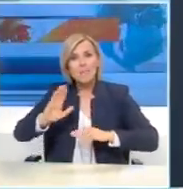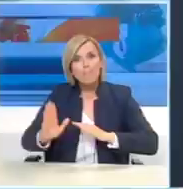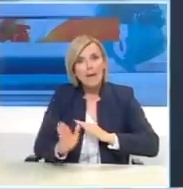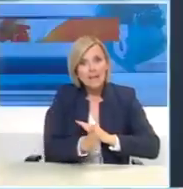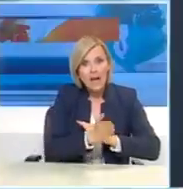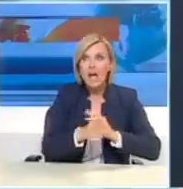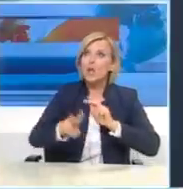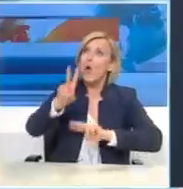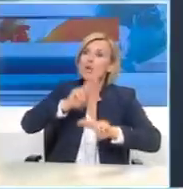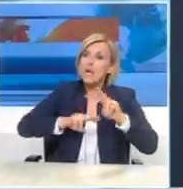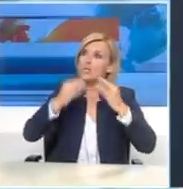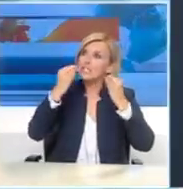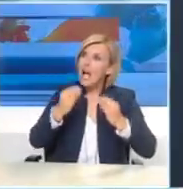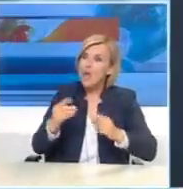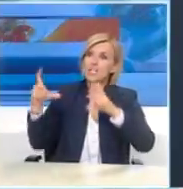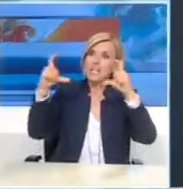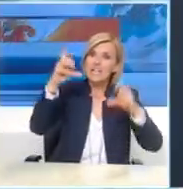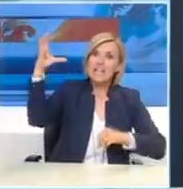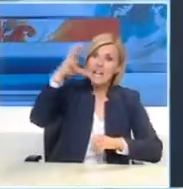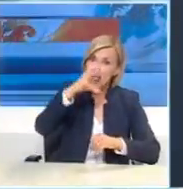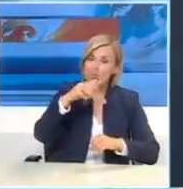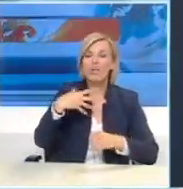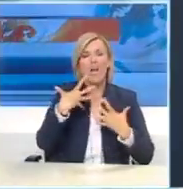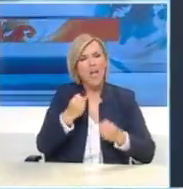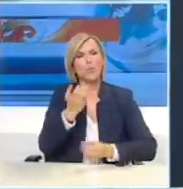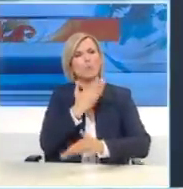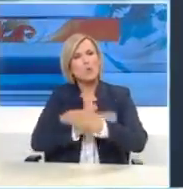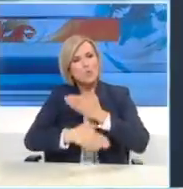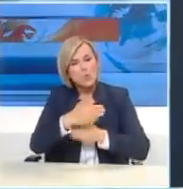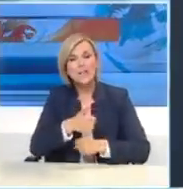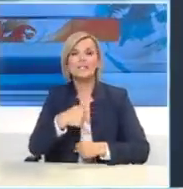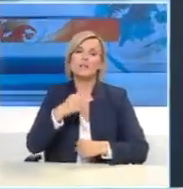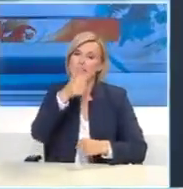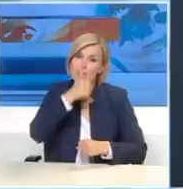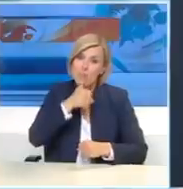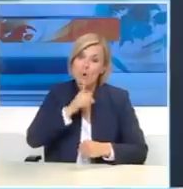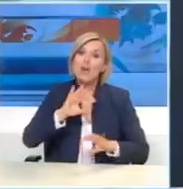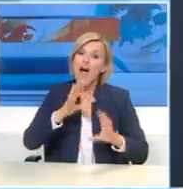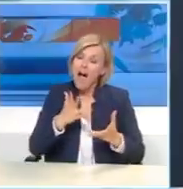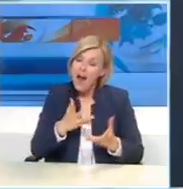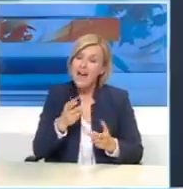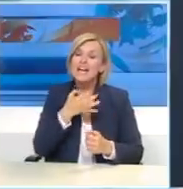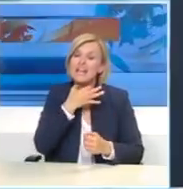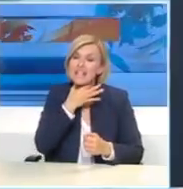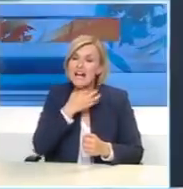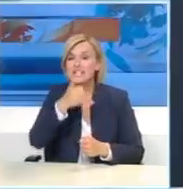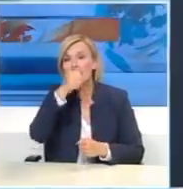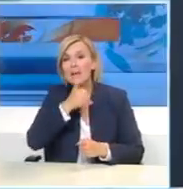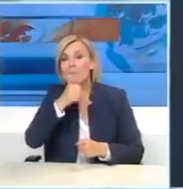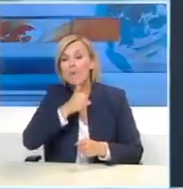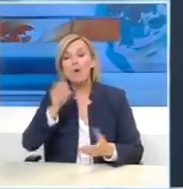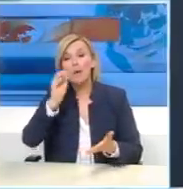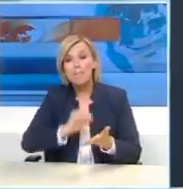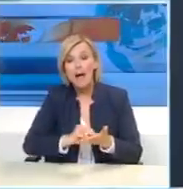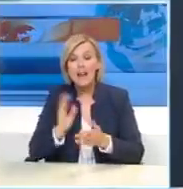σπίτι, αλλά δεν πρέπει να αφήσουμε την ανυπομονησία και την κούραση να θέσουν σε κίνδυνο όλα όσα έχουμε πετύχει με τόσο κόπο. Μέχρι τις